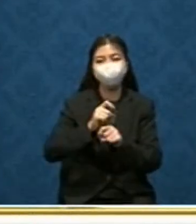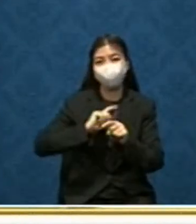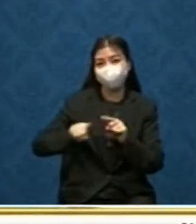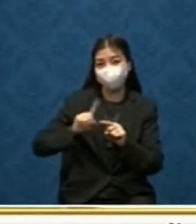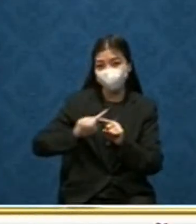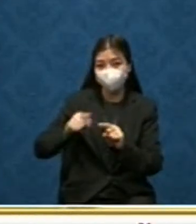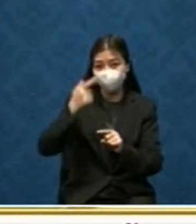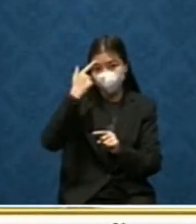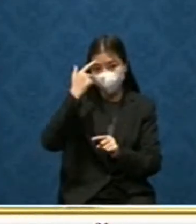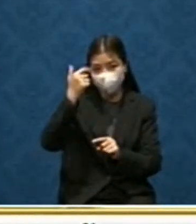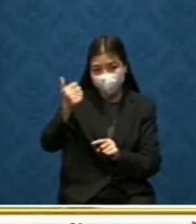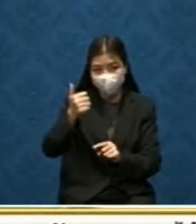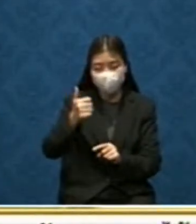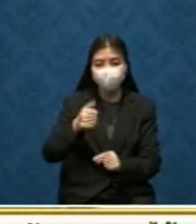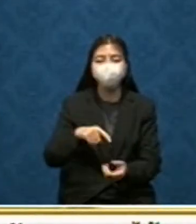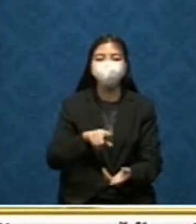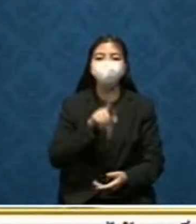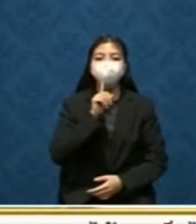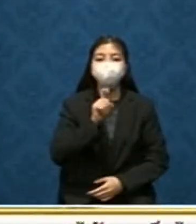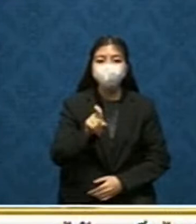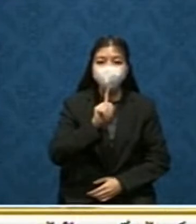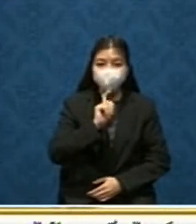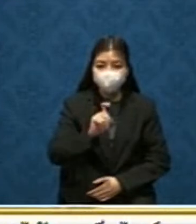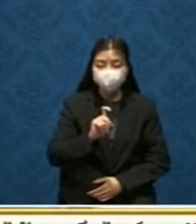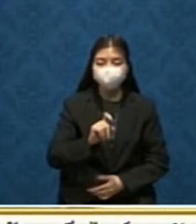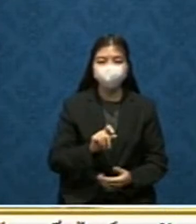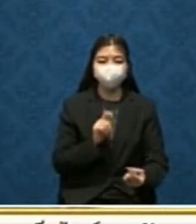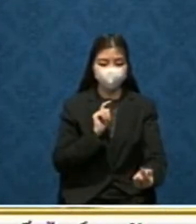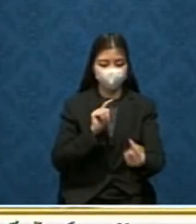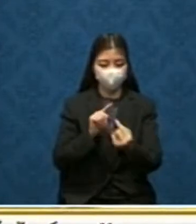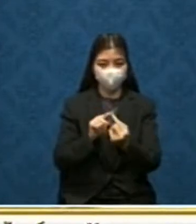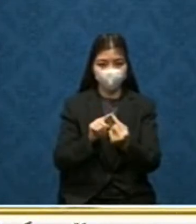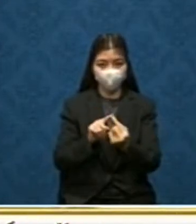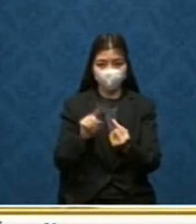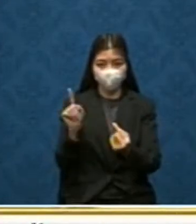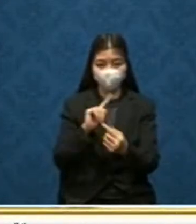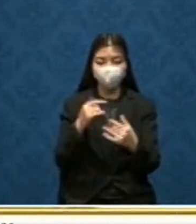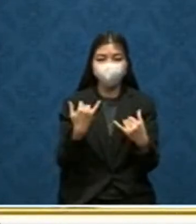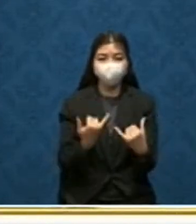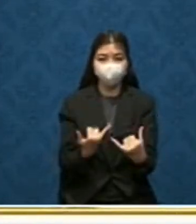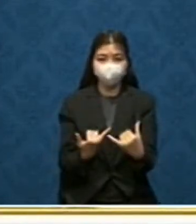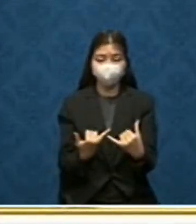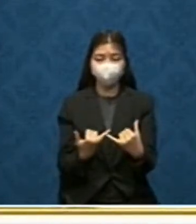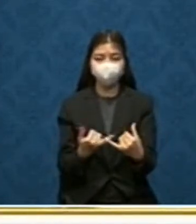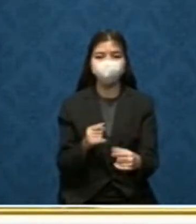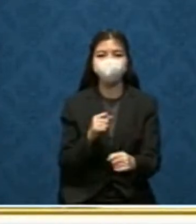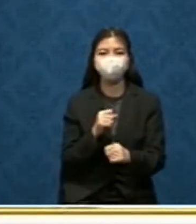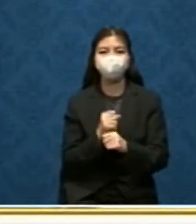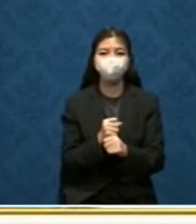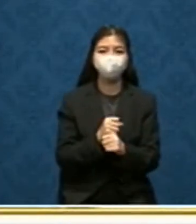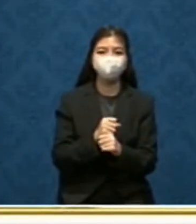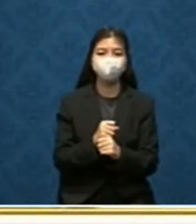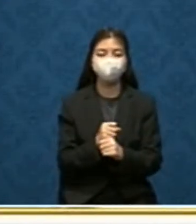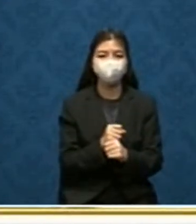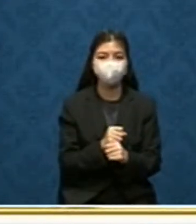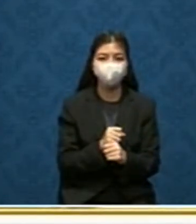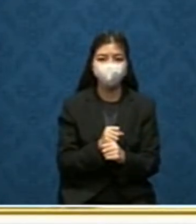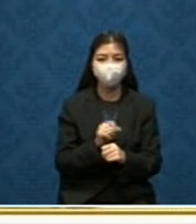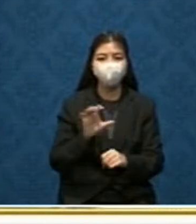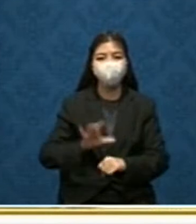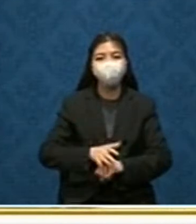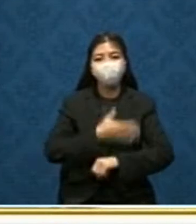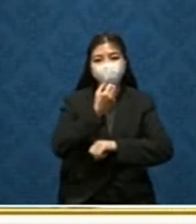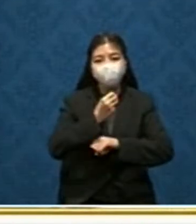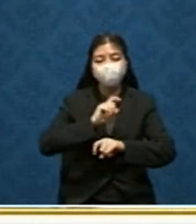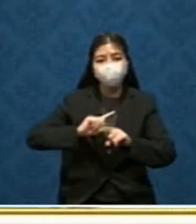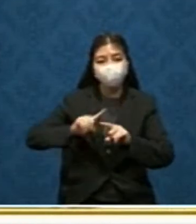เนี่ยสามเขหนอยว่าวันนี่เี่ยที่ท่านทำอยู่นี่การเมองมันถอยหัง